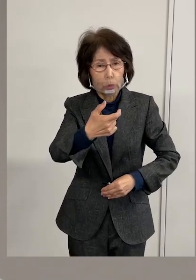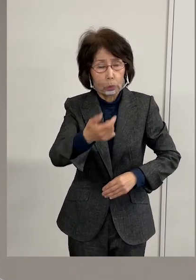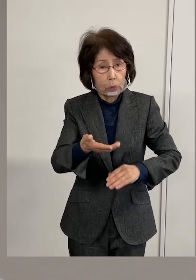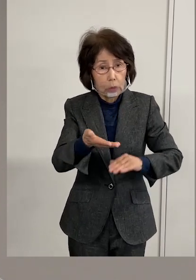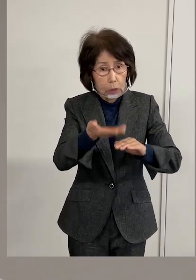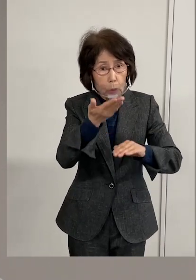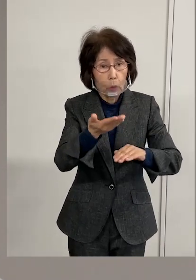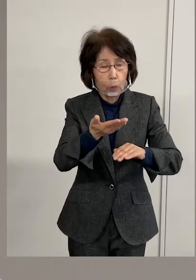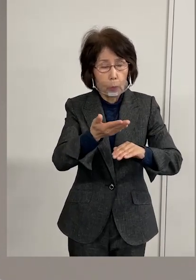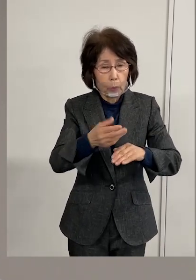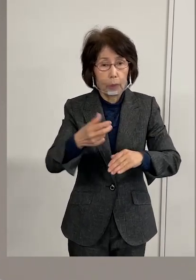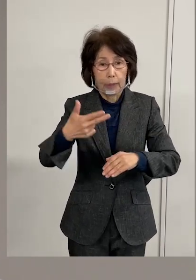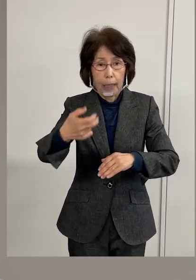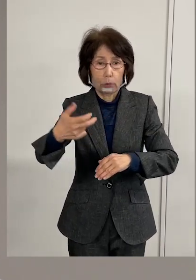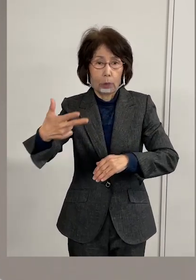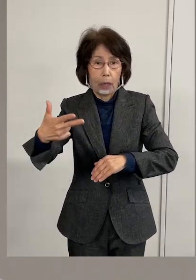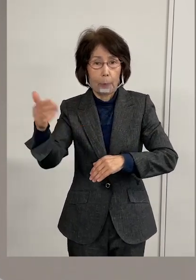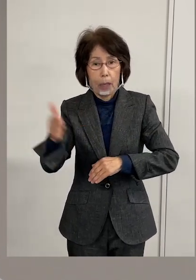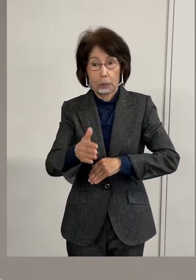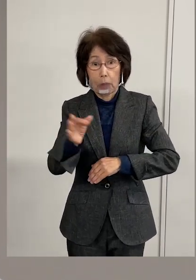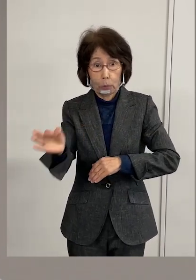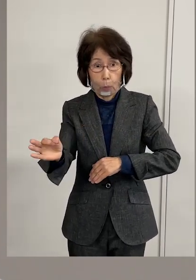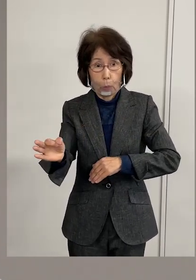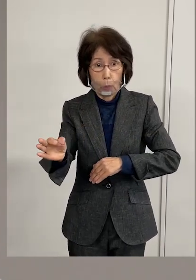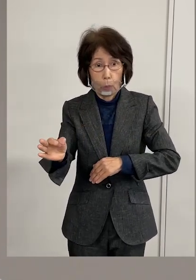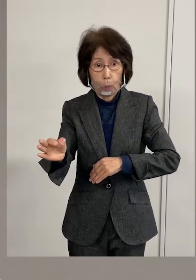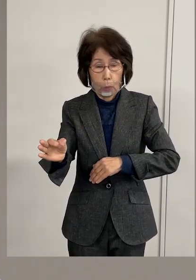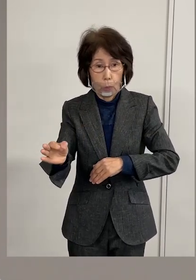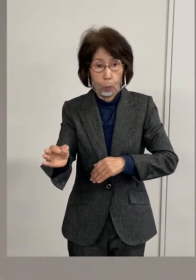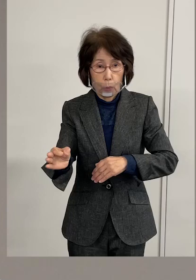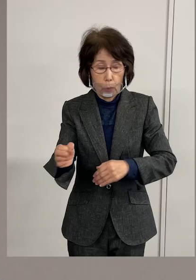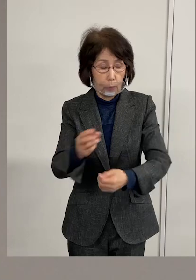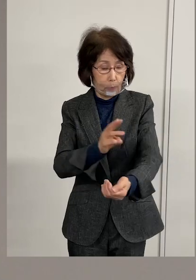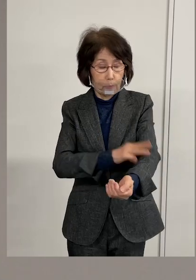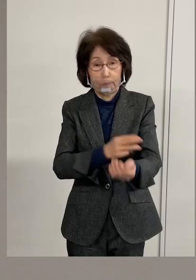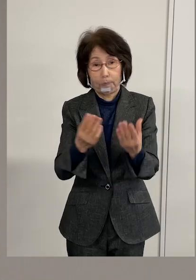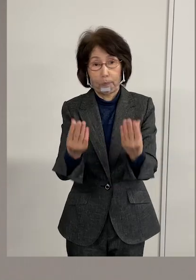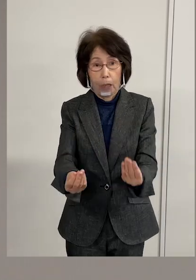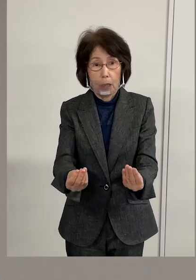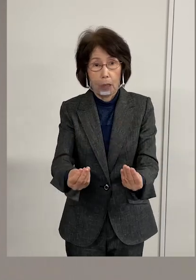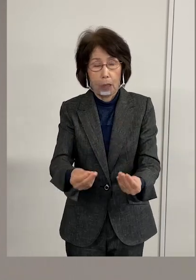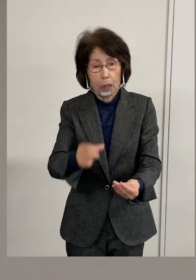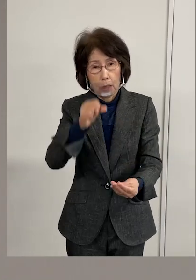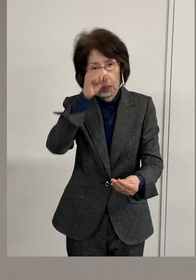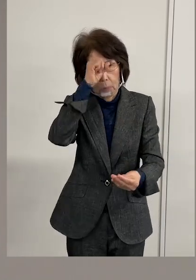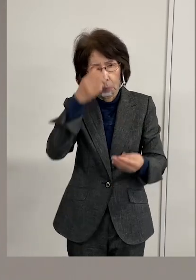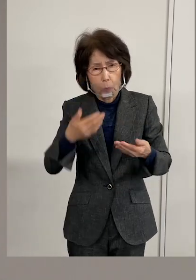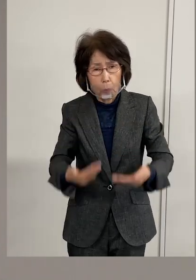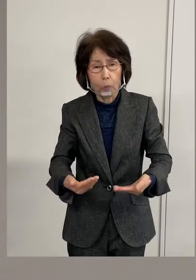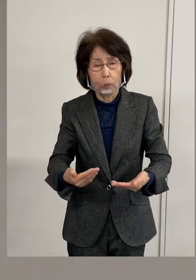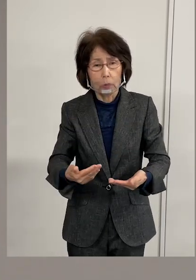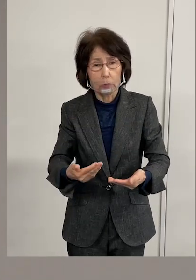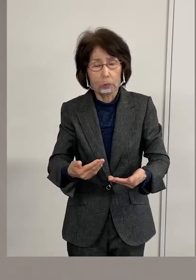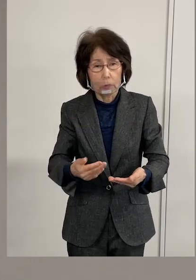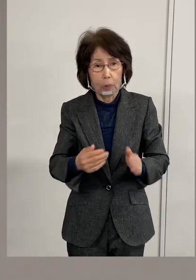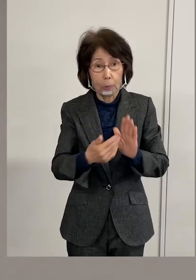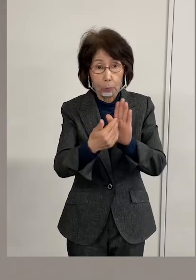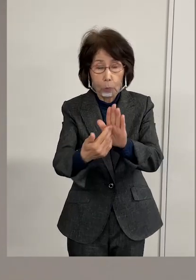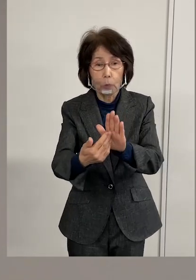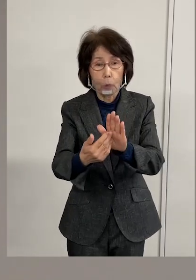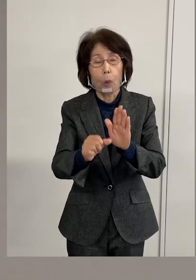ても 77% 程度、完了しておりますので、重症化予防には効果があったということ